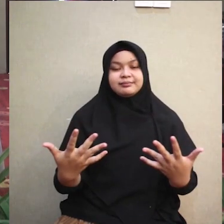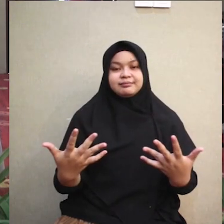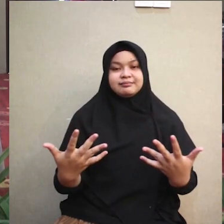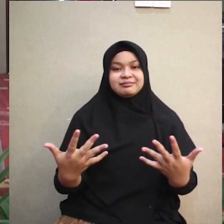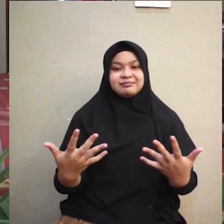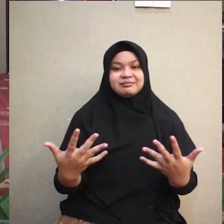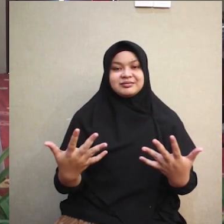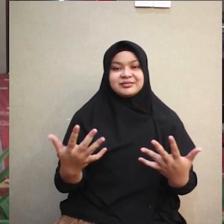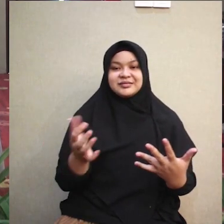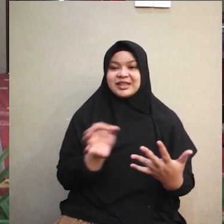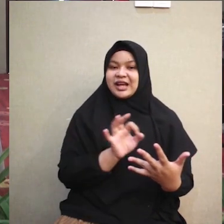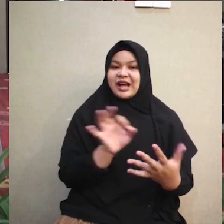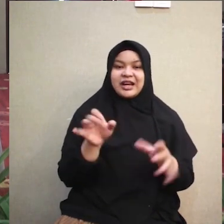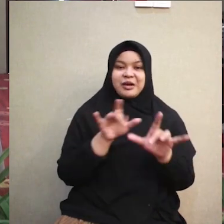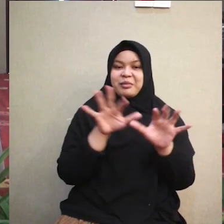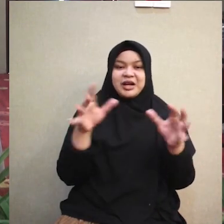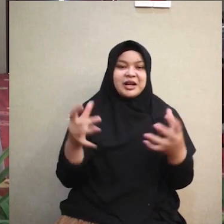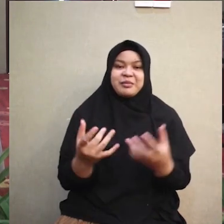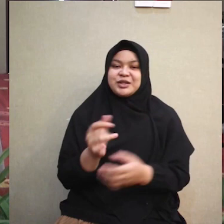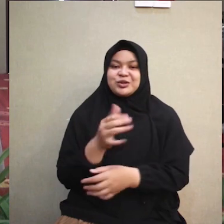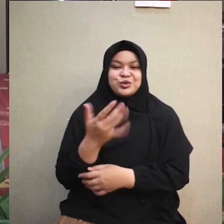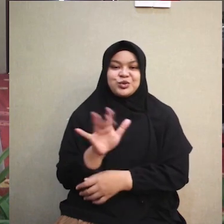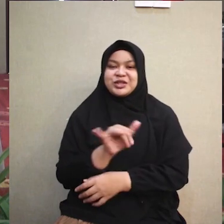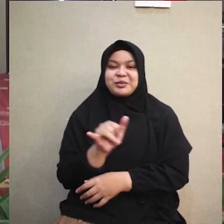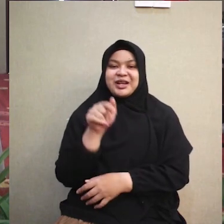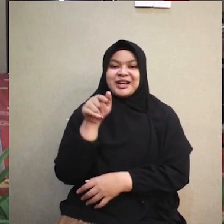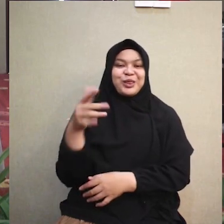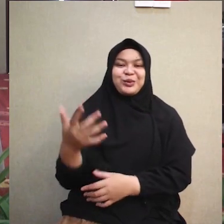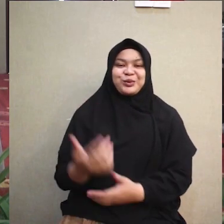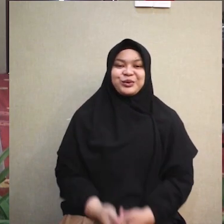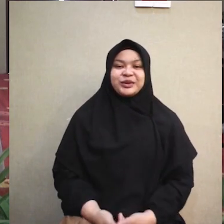buka nggak ada pandemi juga begitu mereka ya